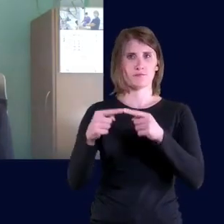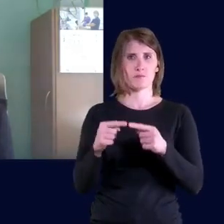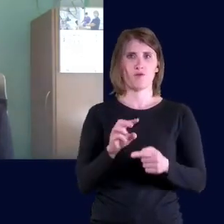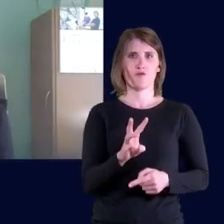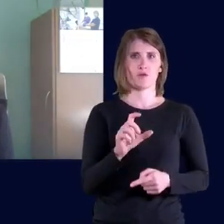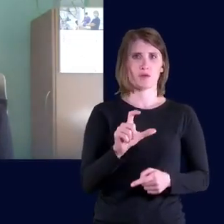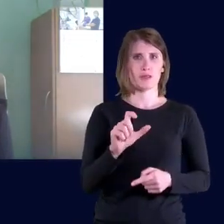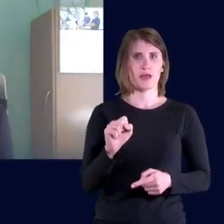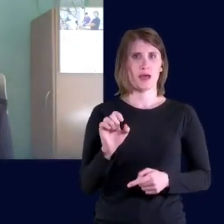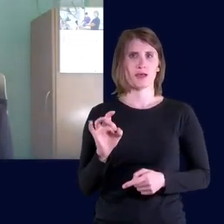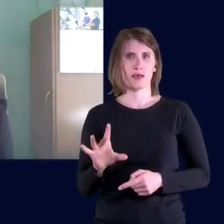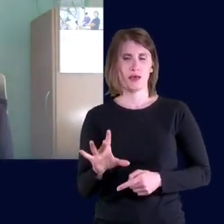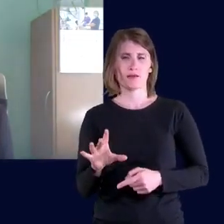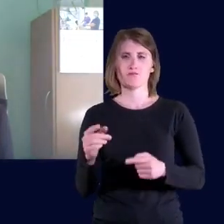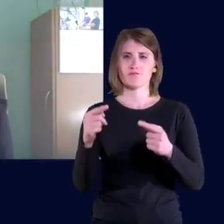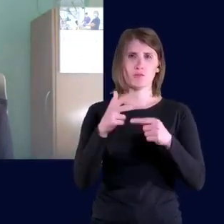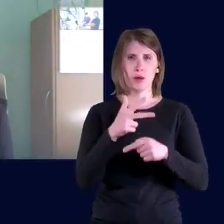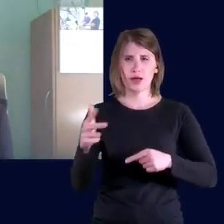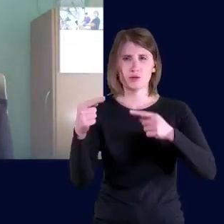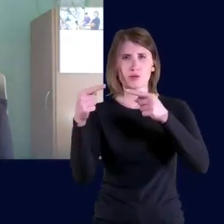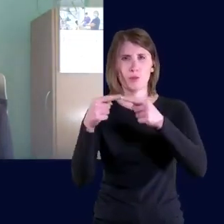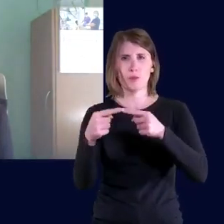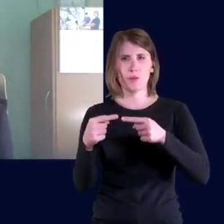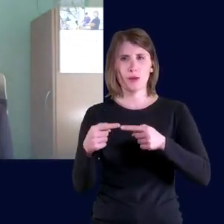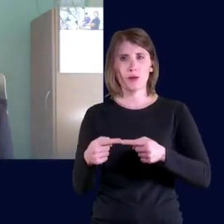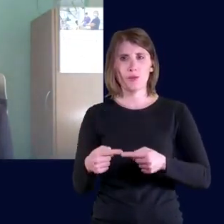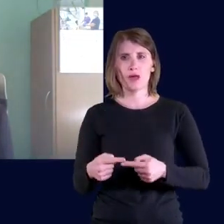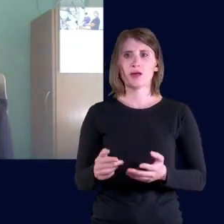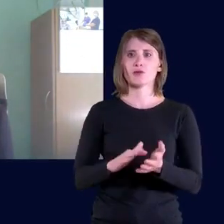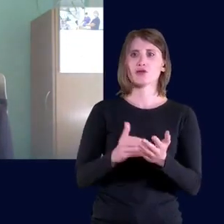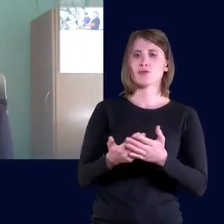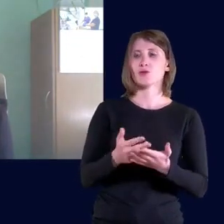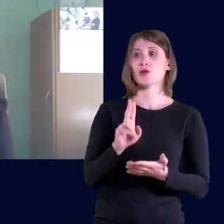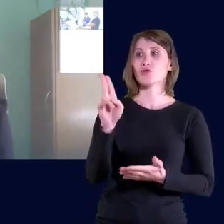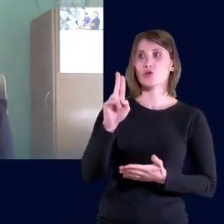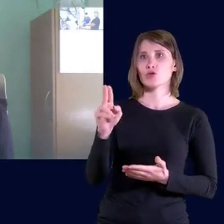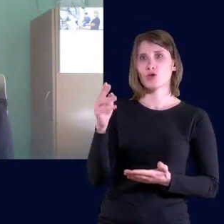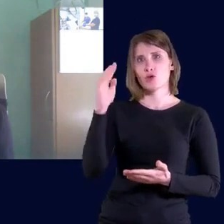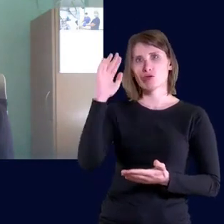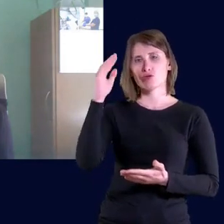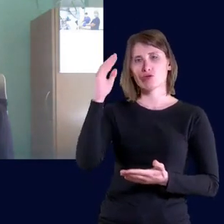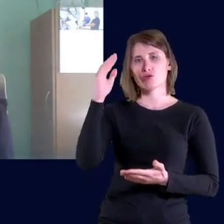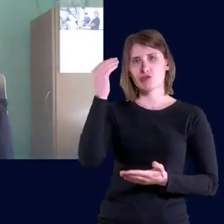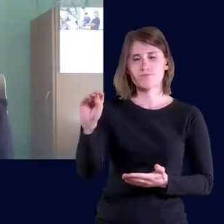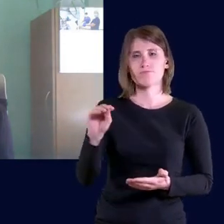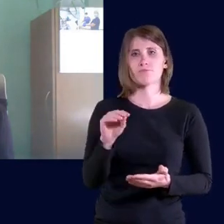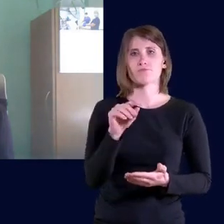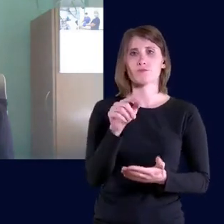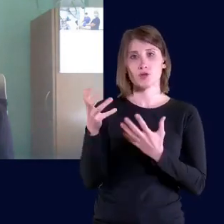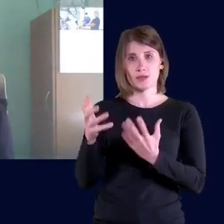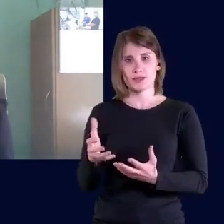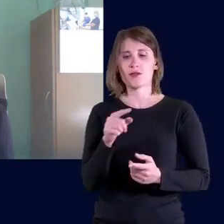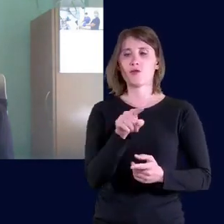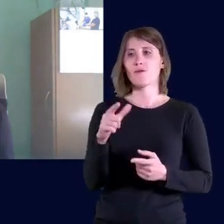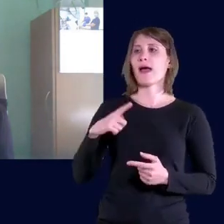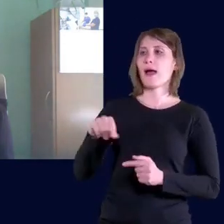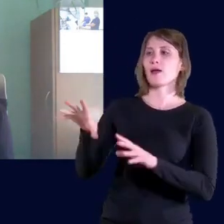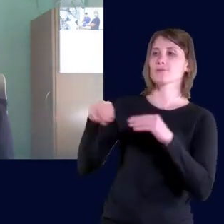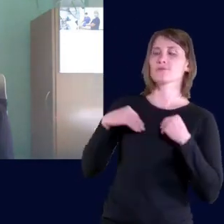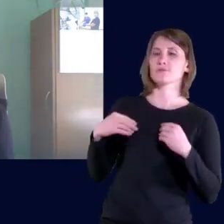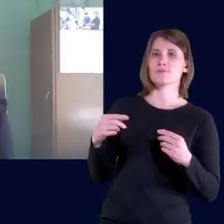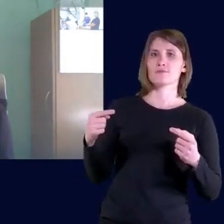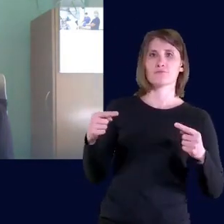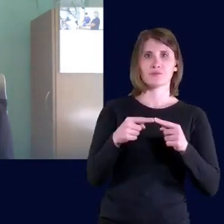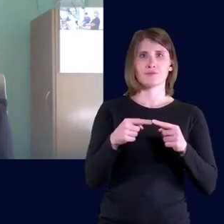wcg czy to wygląda także jeżeli ktoś zgłosi taką potrzebę to dostosowuje cię to wtedy No